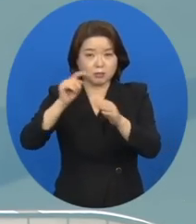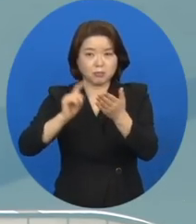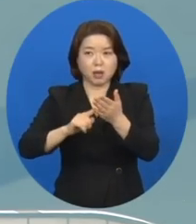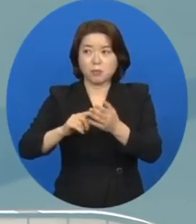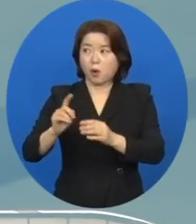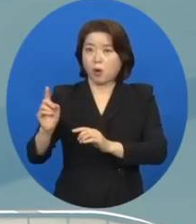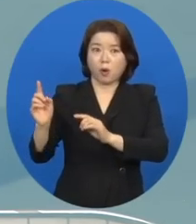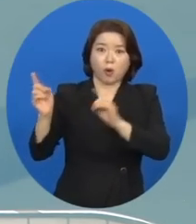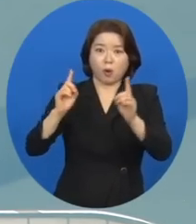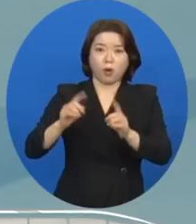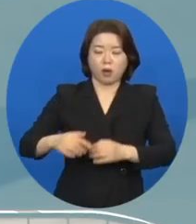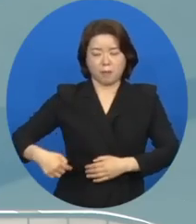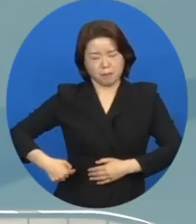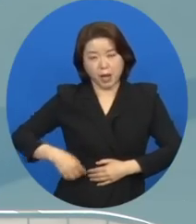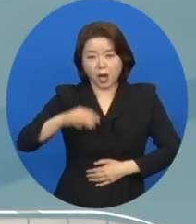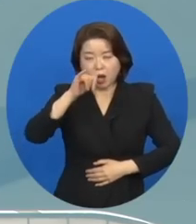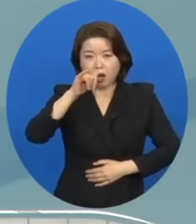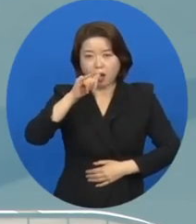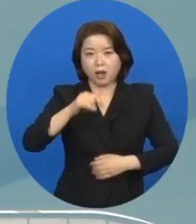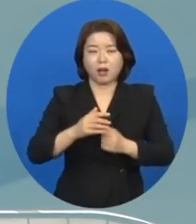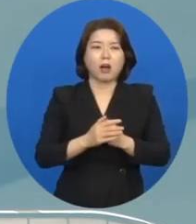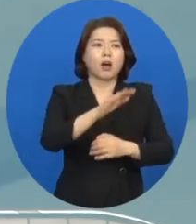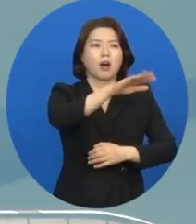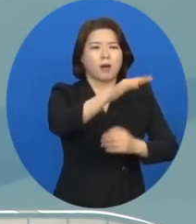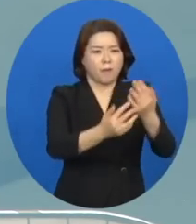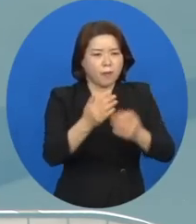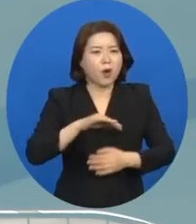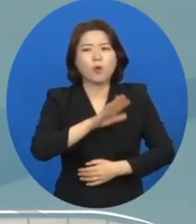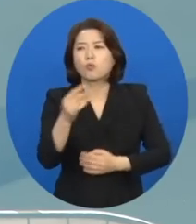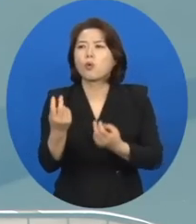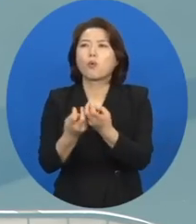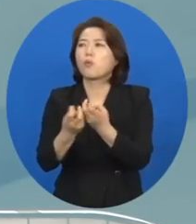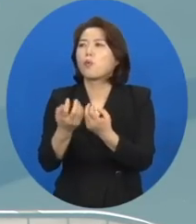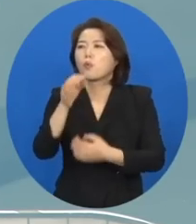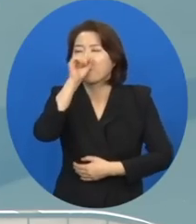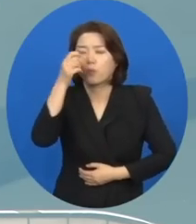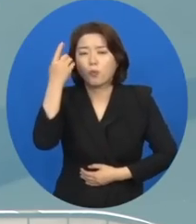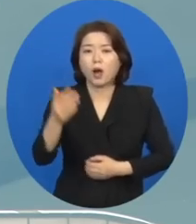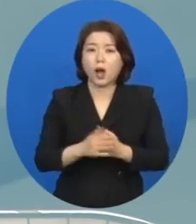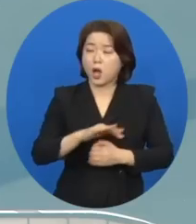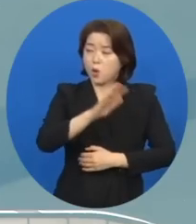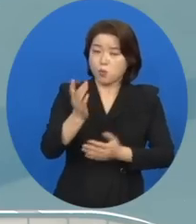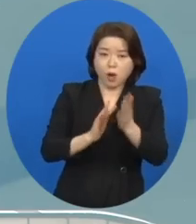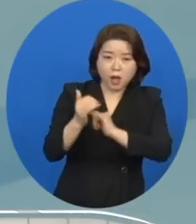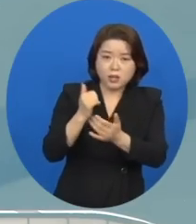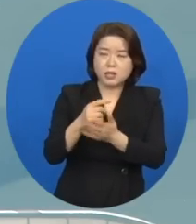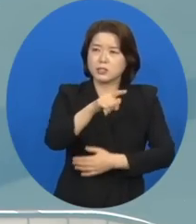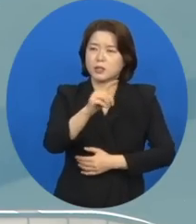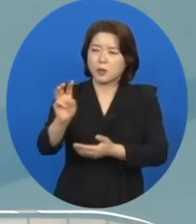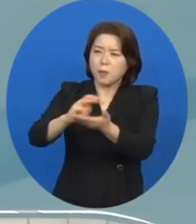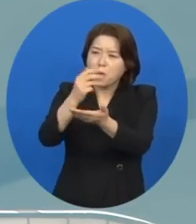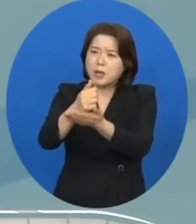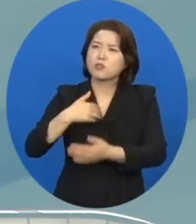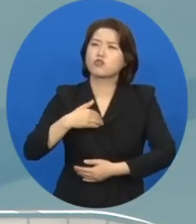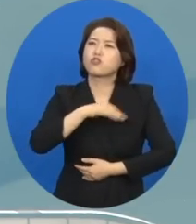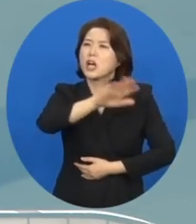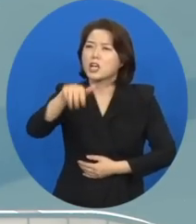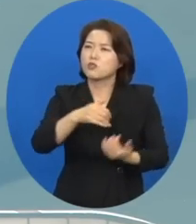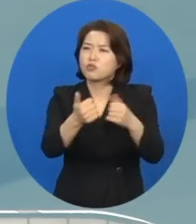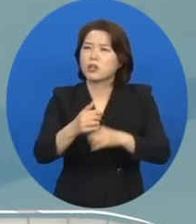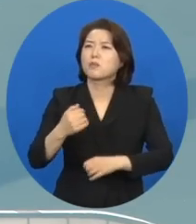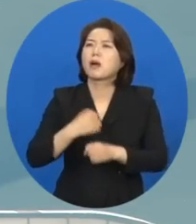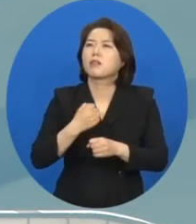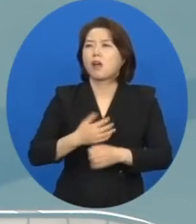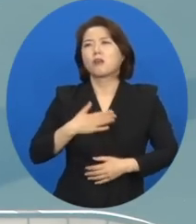됐어요. 마음이 찔려서 형제들이여, 그러면 우리가 어떻게 하면 좋겠습니까? 우리가 예수님을, 그 메시아를 죽였는데 우리는